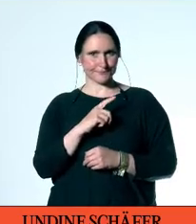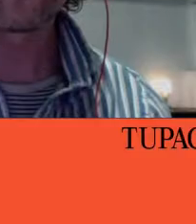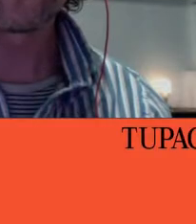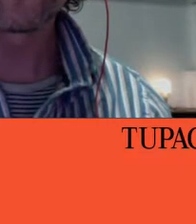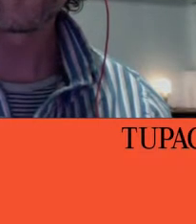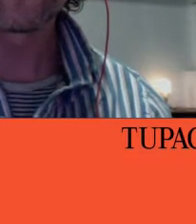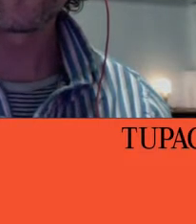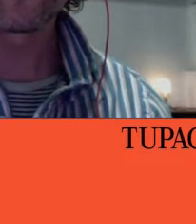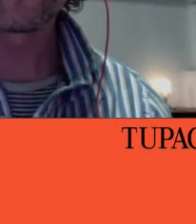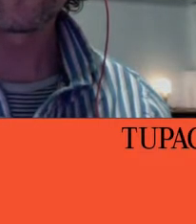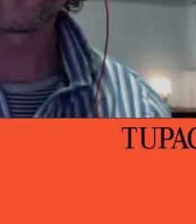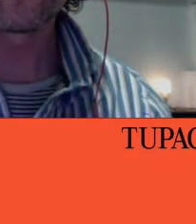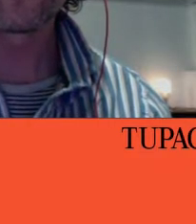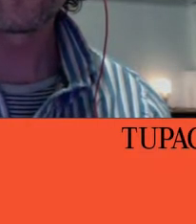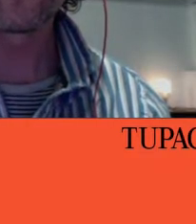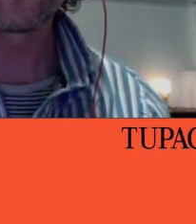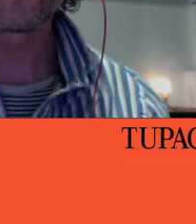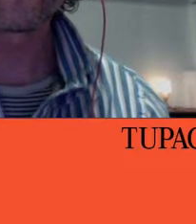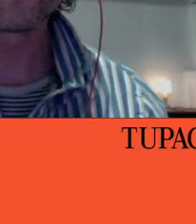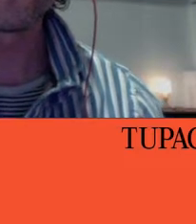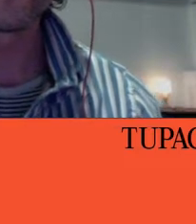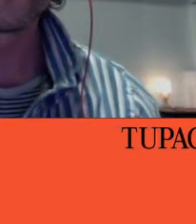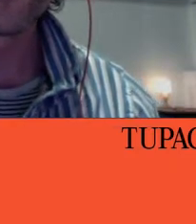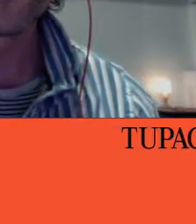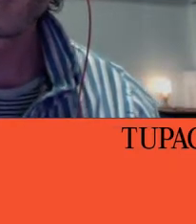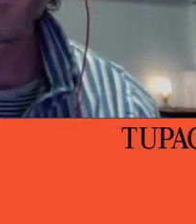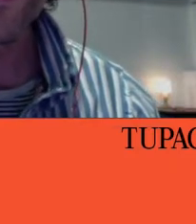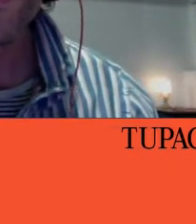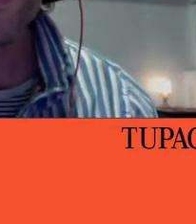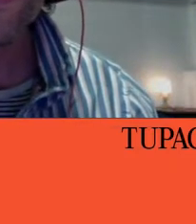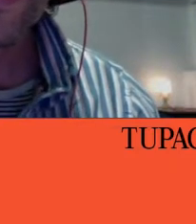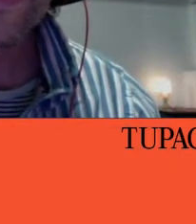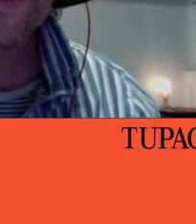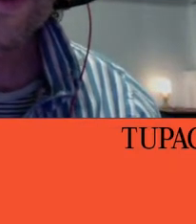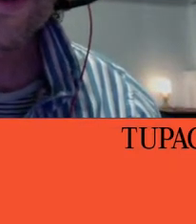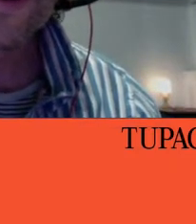Danke für diese Frage. Wir engagieren uns im Bereich der Kunst.